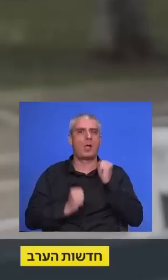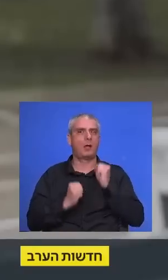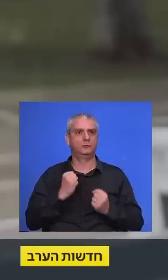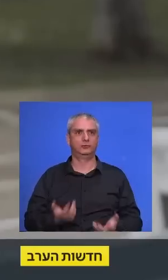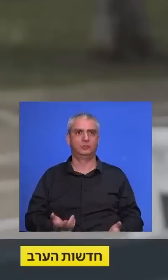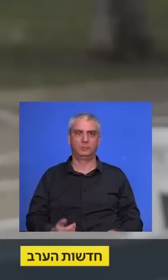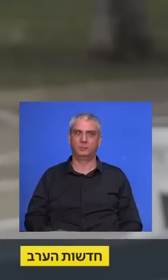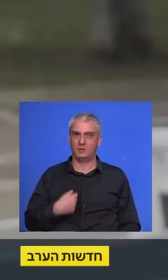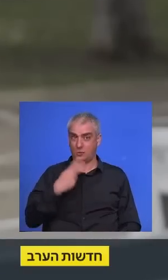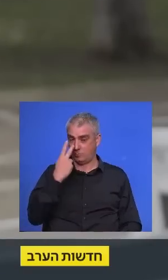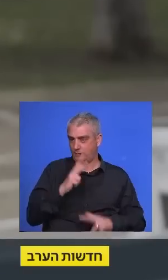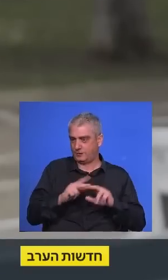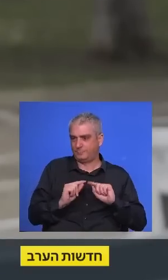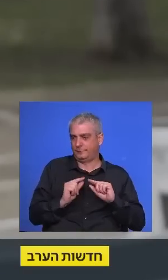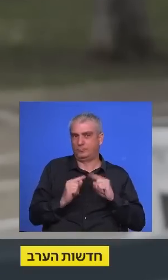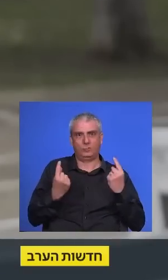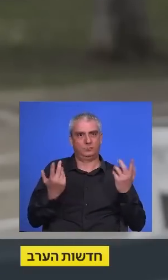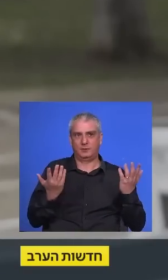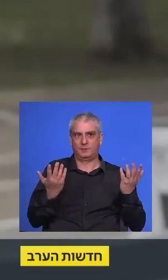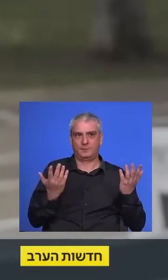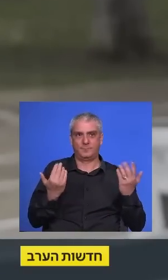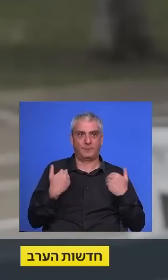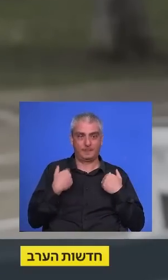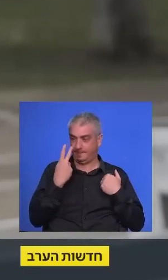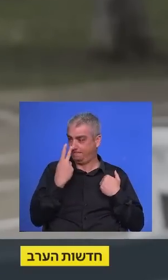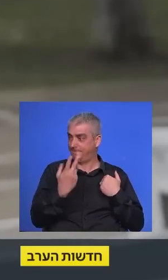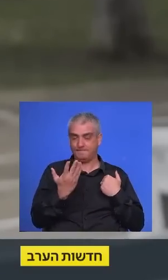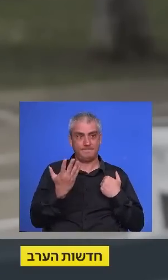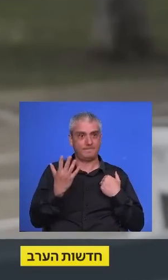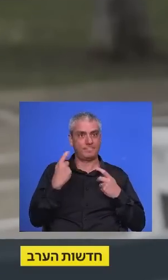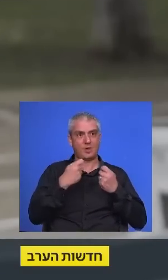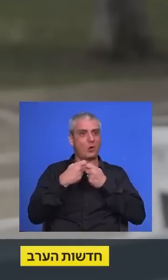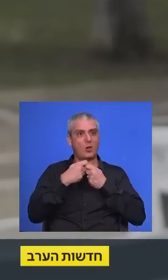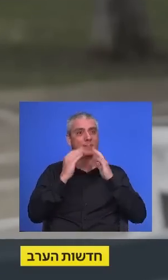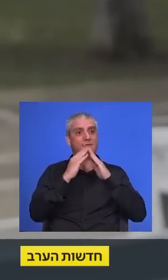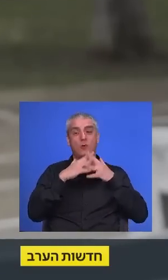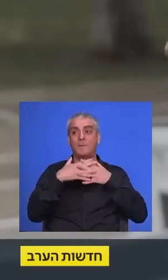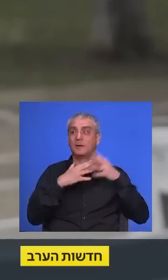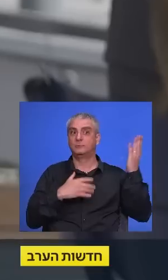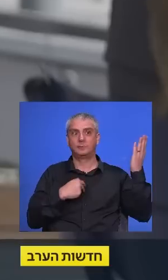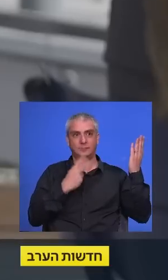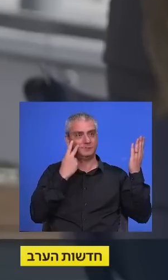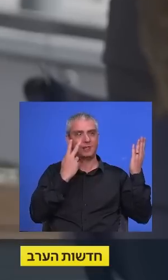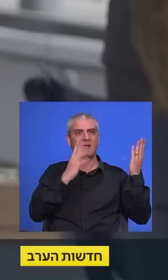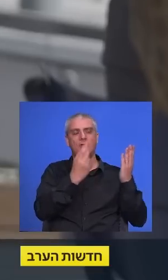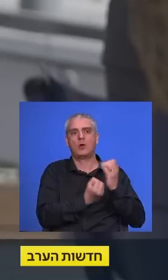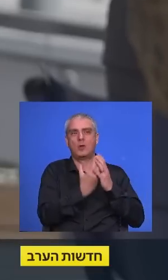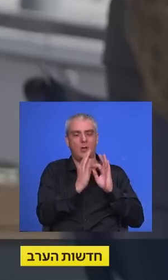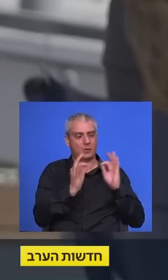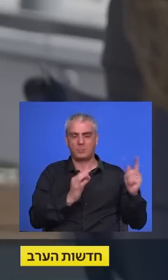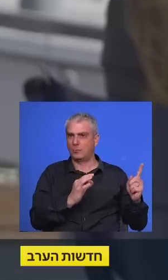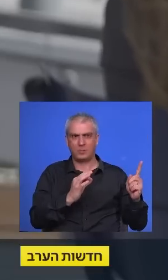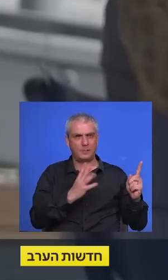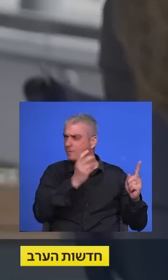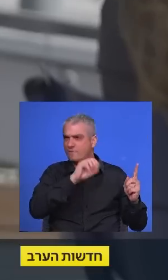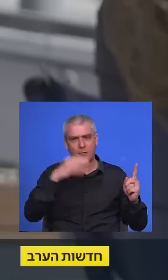אנחנו רואים פה מצב אבסורדי. כשאני מסתכלת על קואופרטיבים לדיור בארצות הברית ומסתכלת מאיפה שהם התחילו, את יודעת מאיפה הם